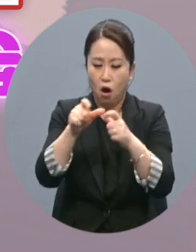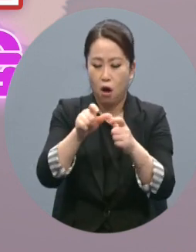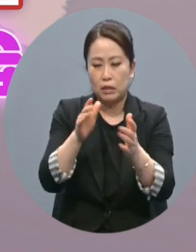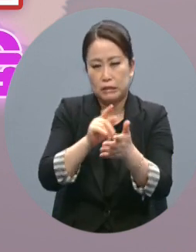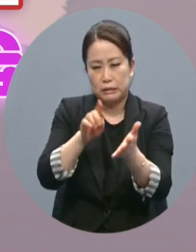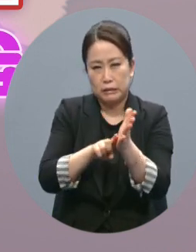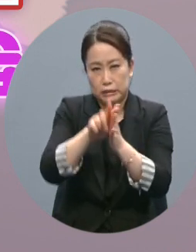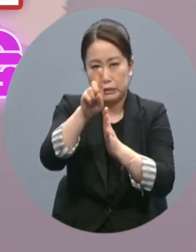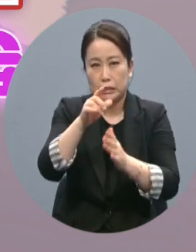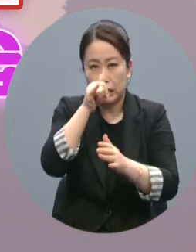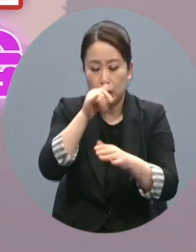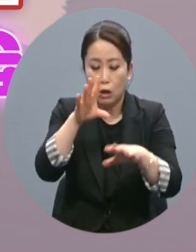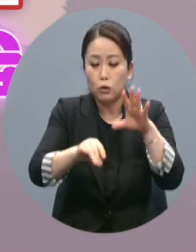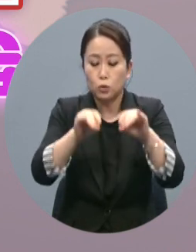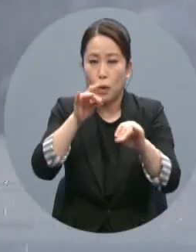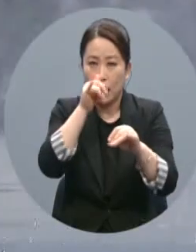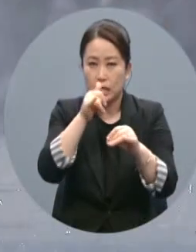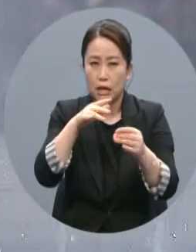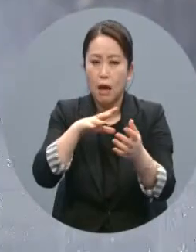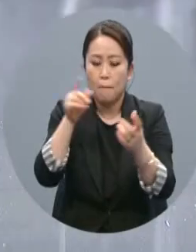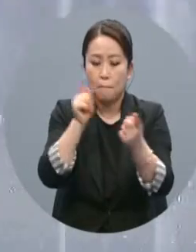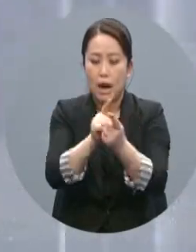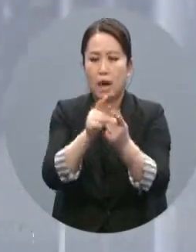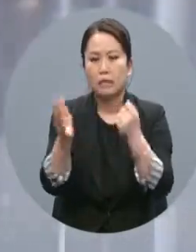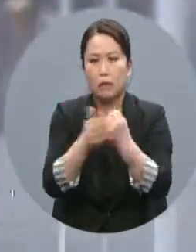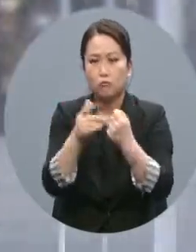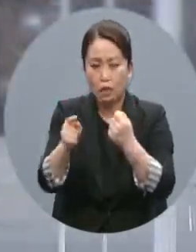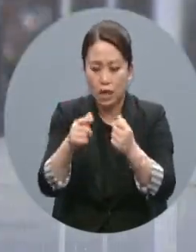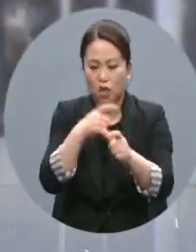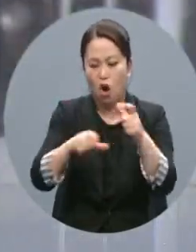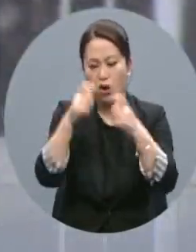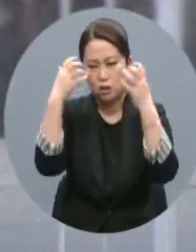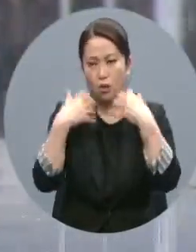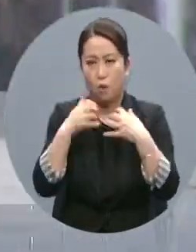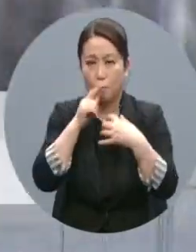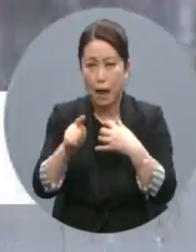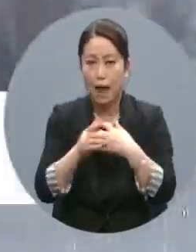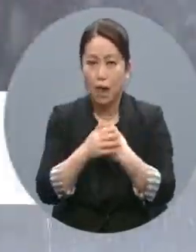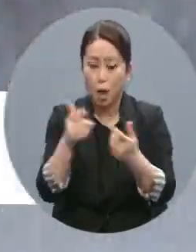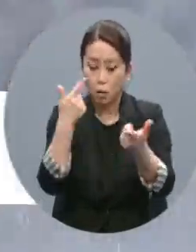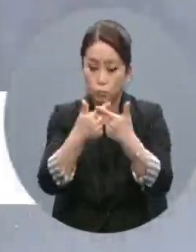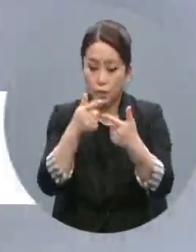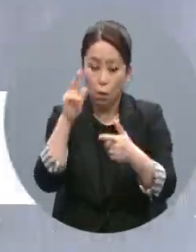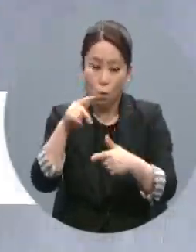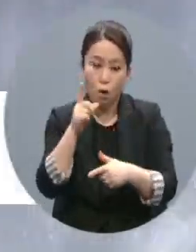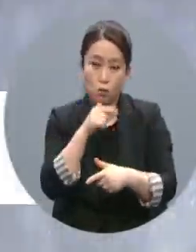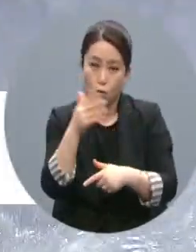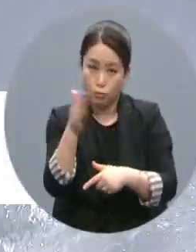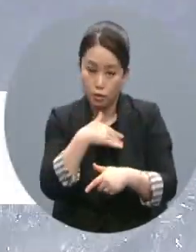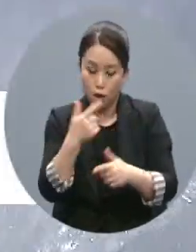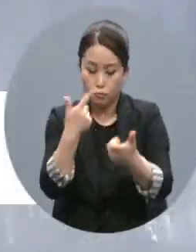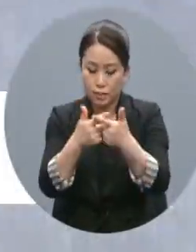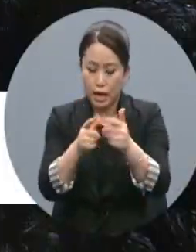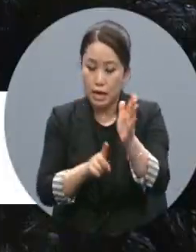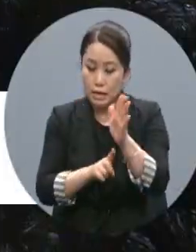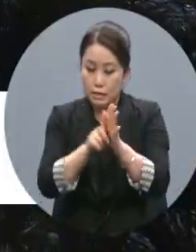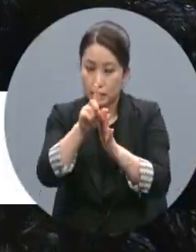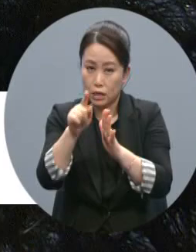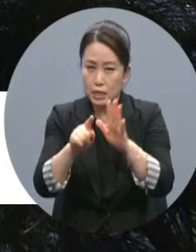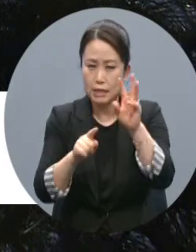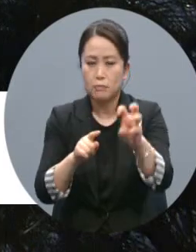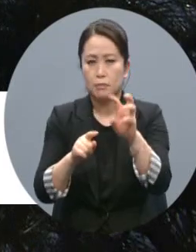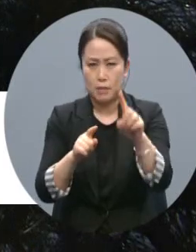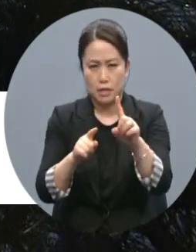열기를 불어넣겠습니다. 당장 다음 주 월요일부터 부산의 낮 최고 기온이 31도까지 오르겠고 체감 온도는